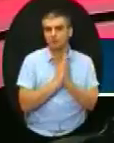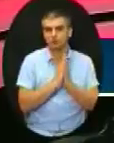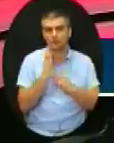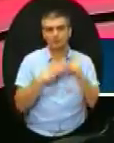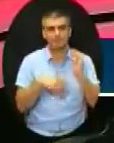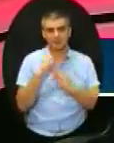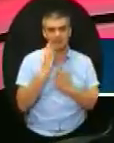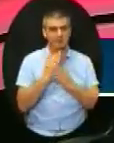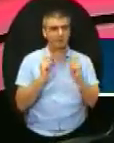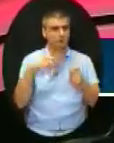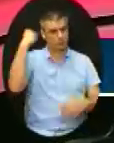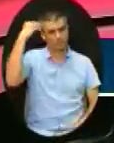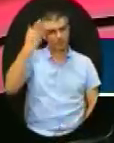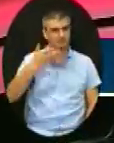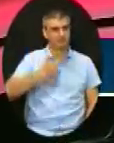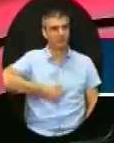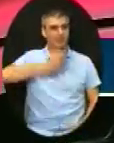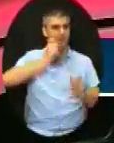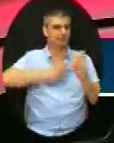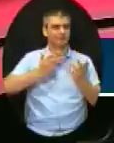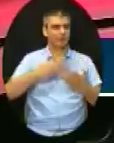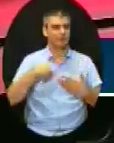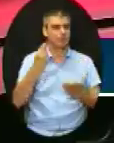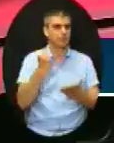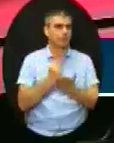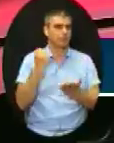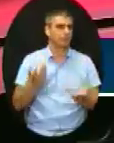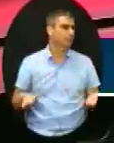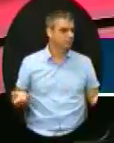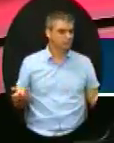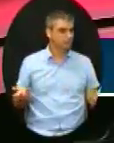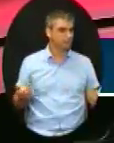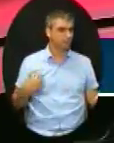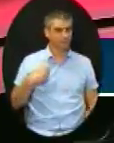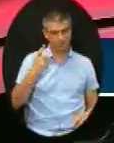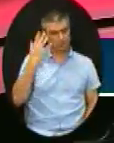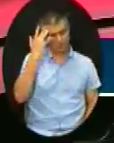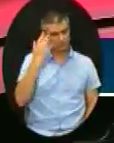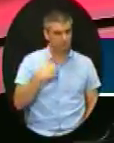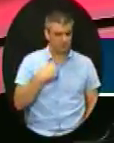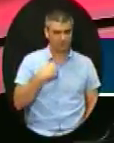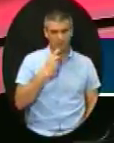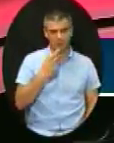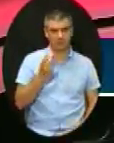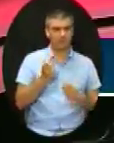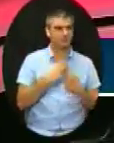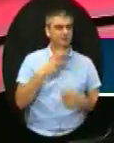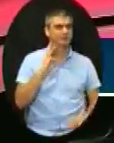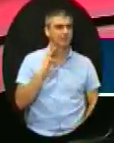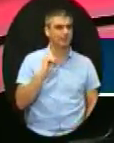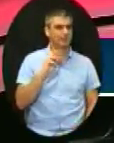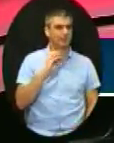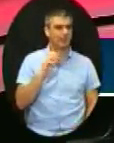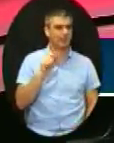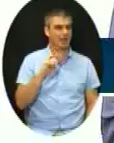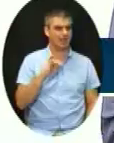חוקית הגישו הפלסטינים למנהל האזרחי וכמה ניתנו, ואני יכולה... במקום לשער, אני מצטרפת אלינו שרית מיכאלי, שלום לך.